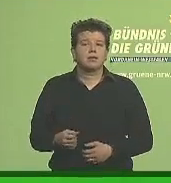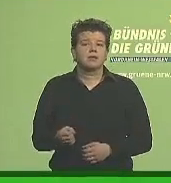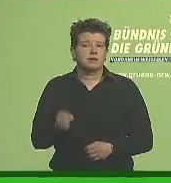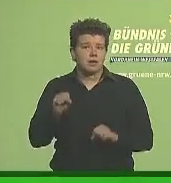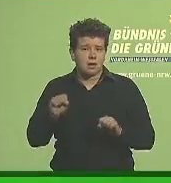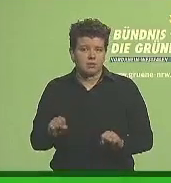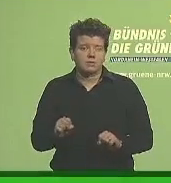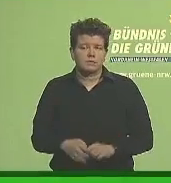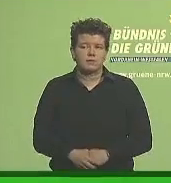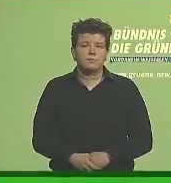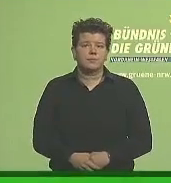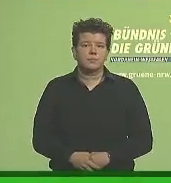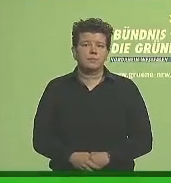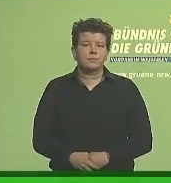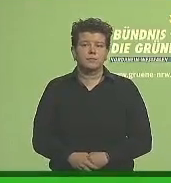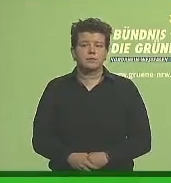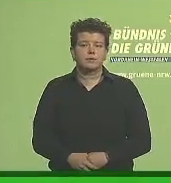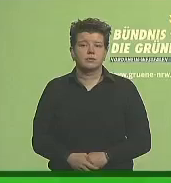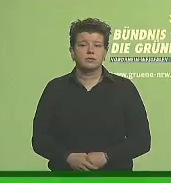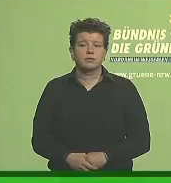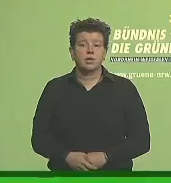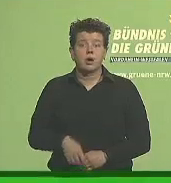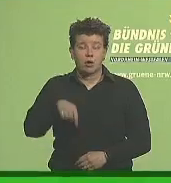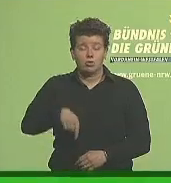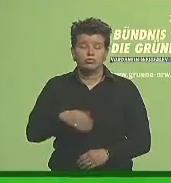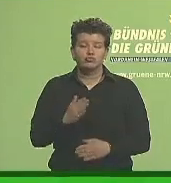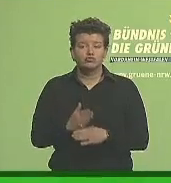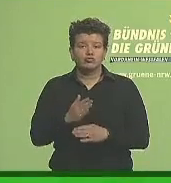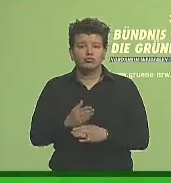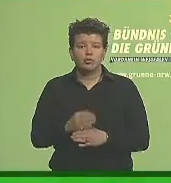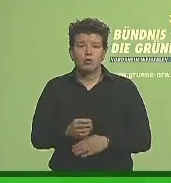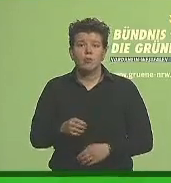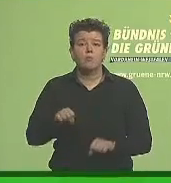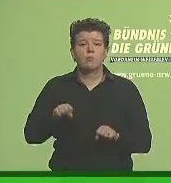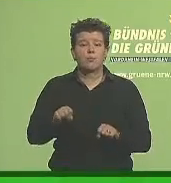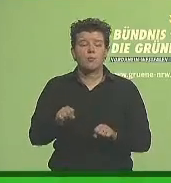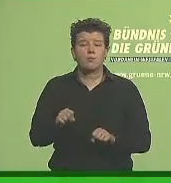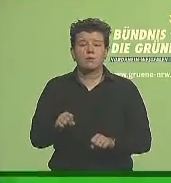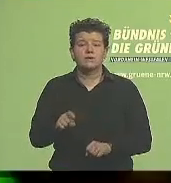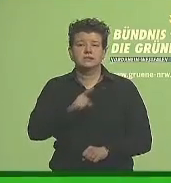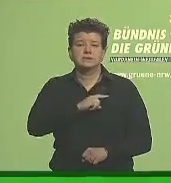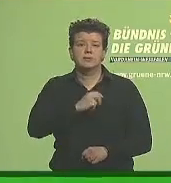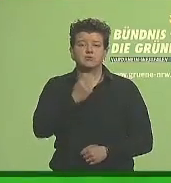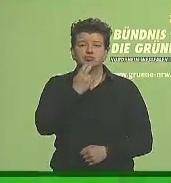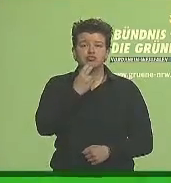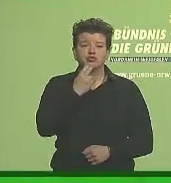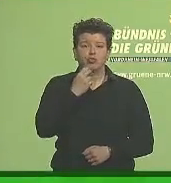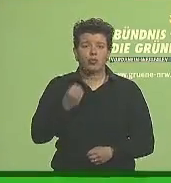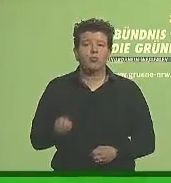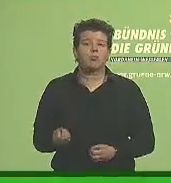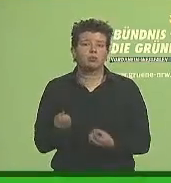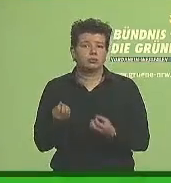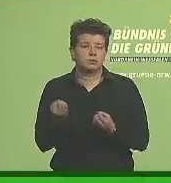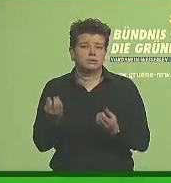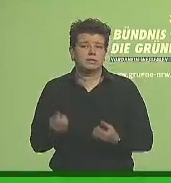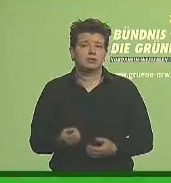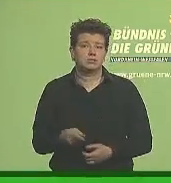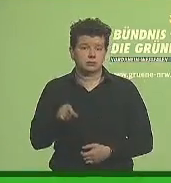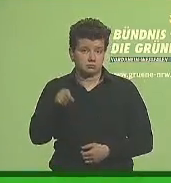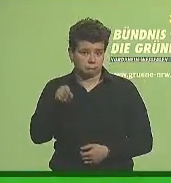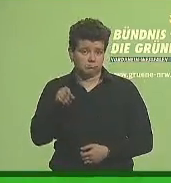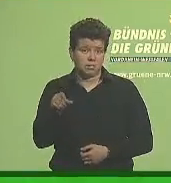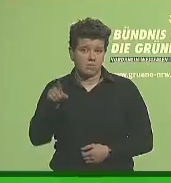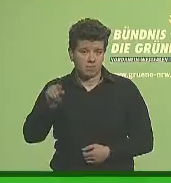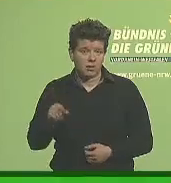Dach günstiger ist als aus der Steckdose. Der Weg in die Eigenversorgung, in eine demokratische,